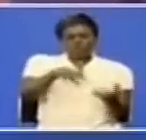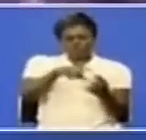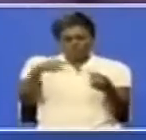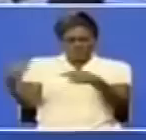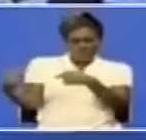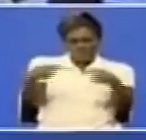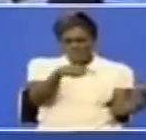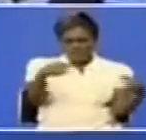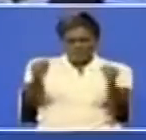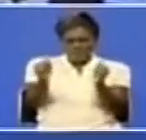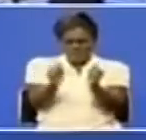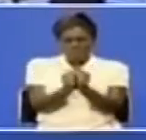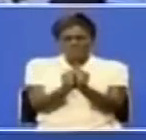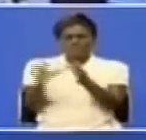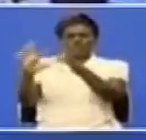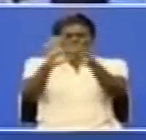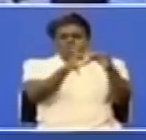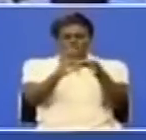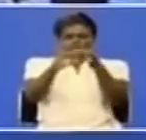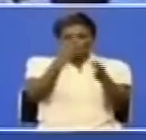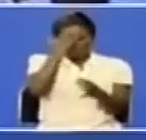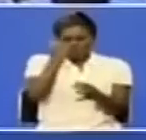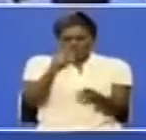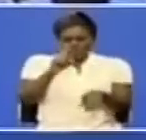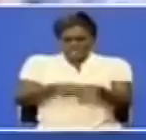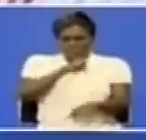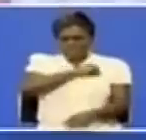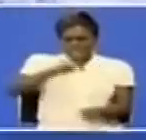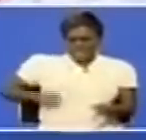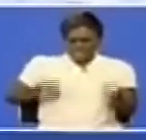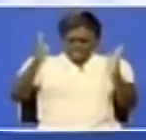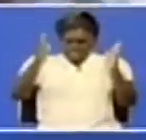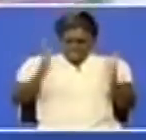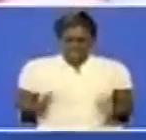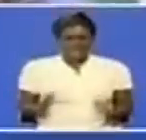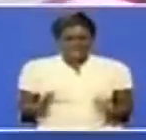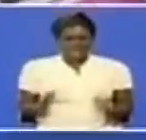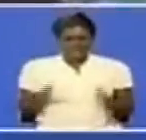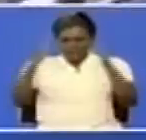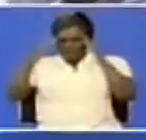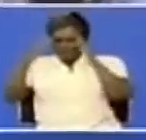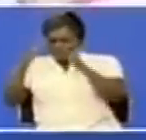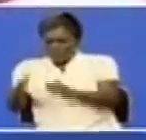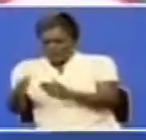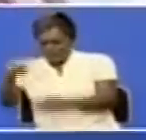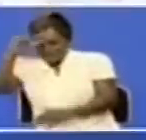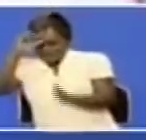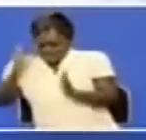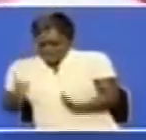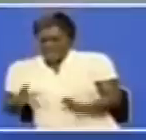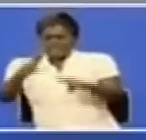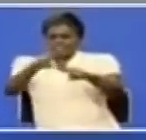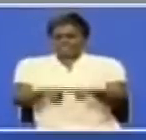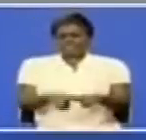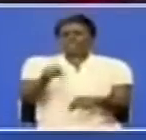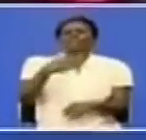bitter war of words with the coalition since Meru Senator Kiraitu Murungi cast his eyes on the governor's seat, which